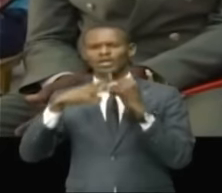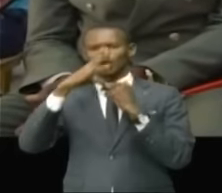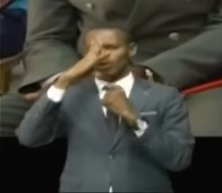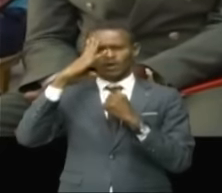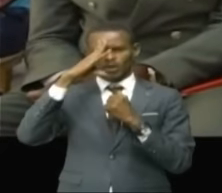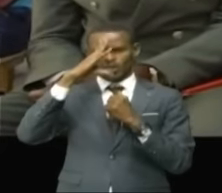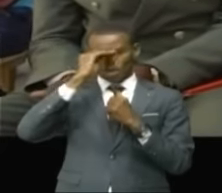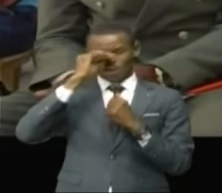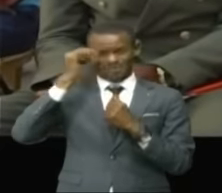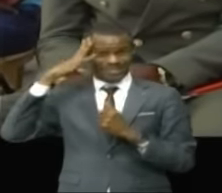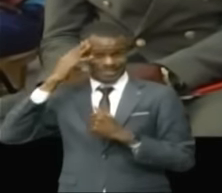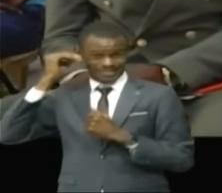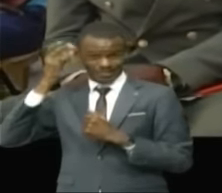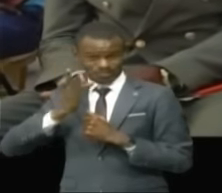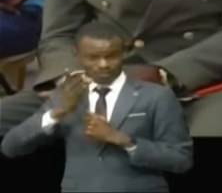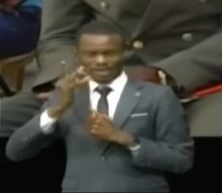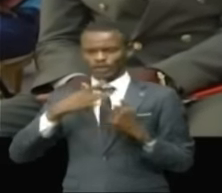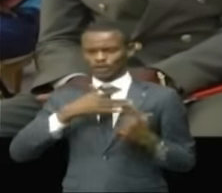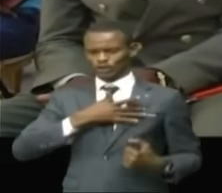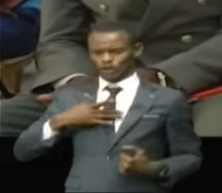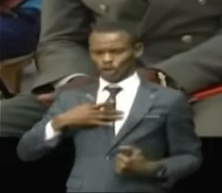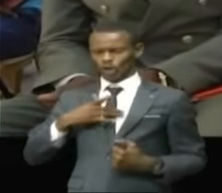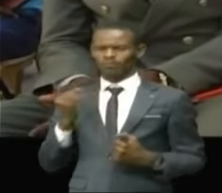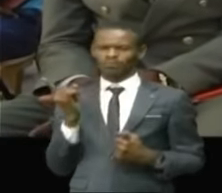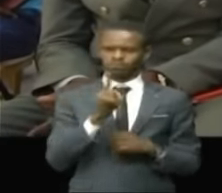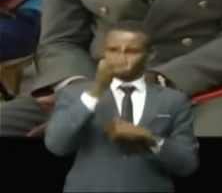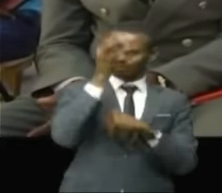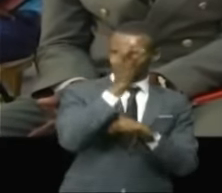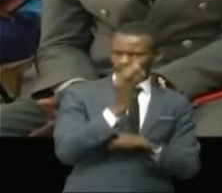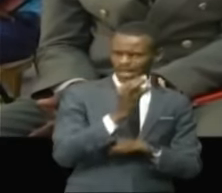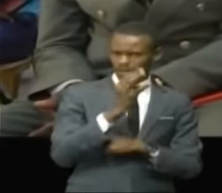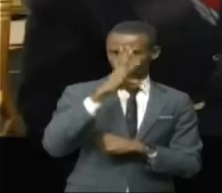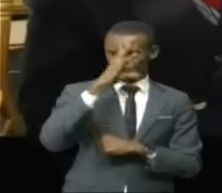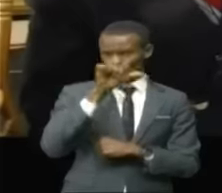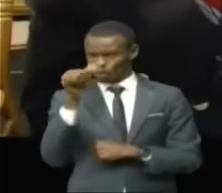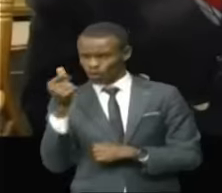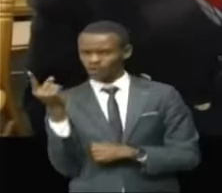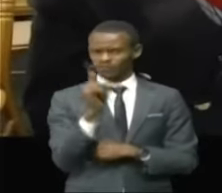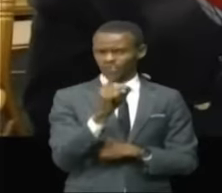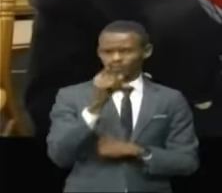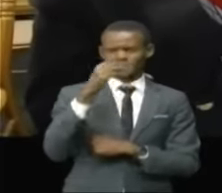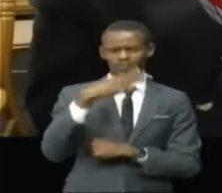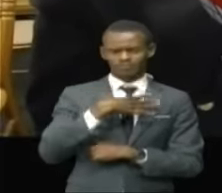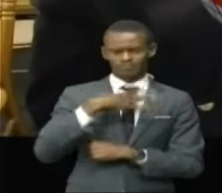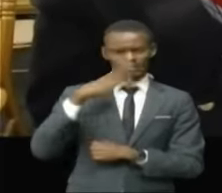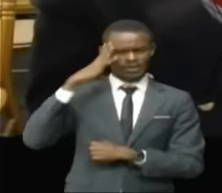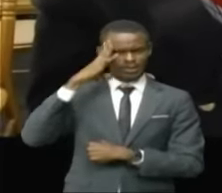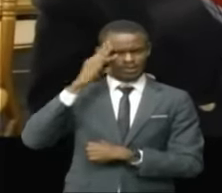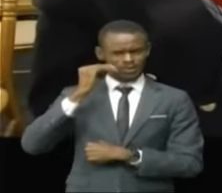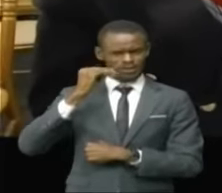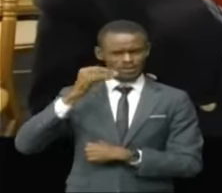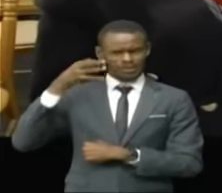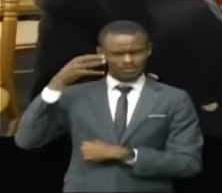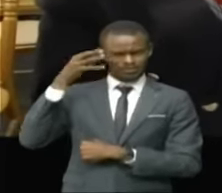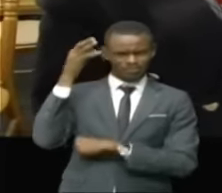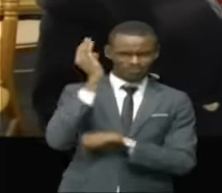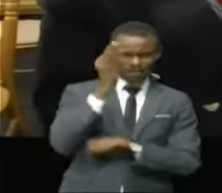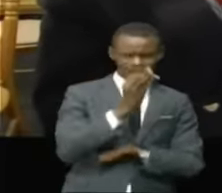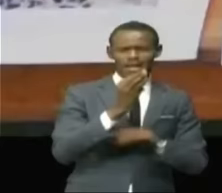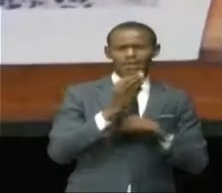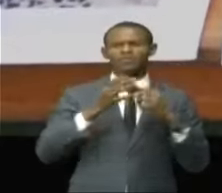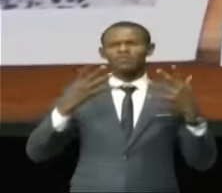Jean-Pierre Kayembe a axé son intervention sur le développement des Bakoua Kalonji avant les jeux de questions et réponses.